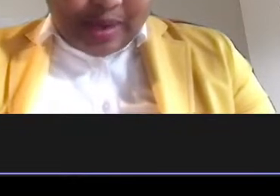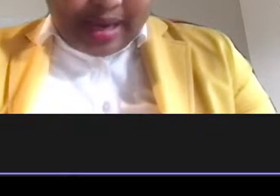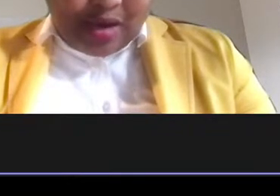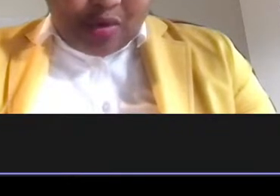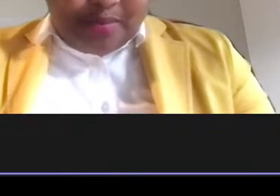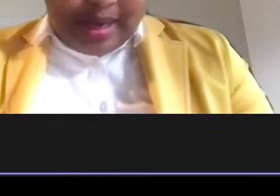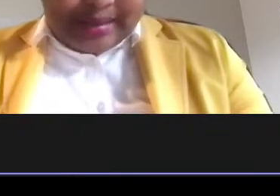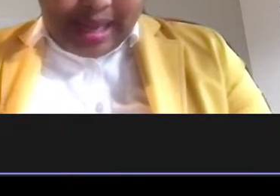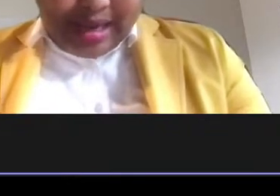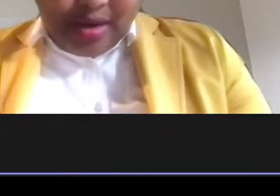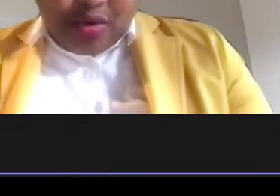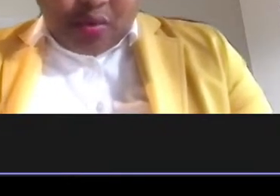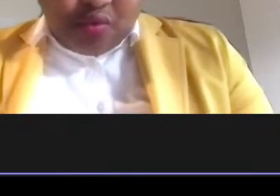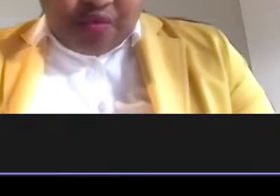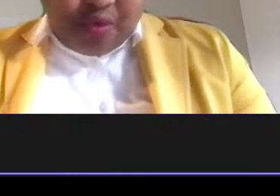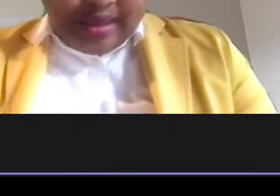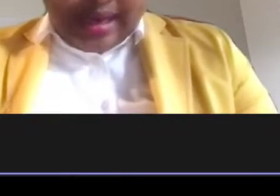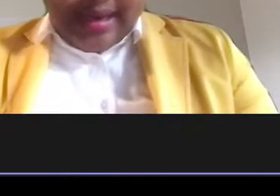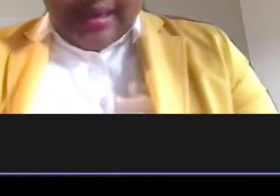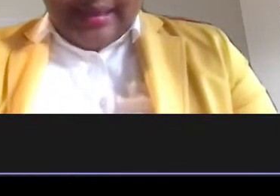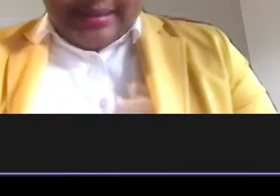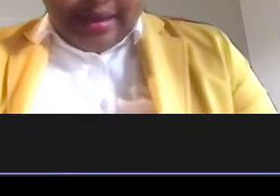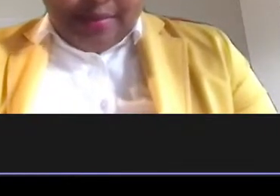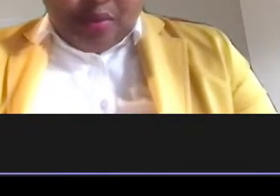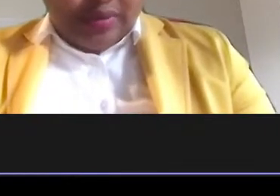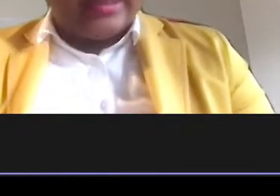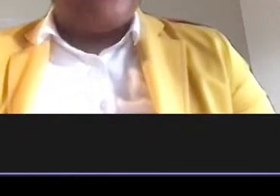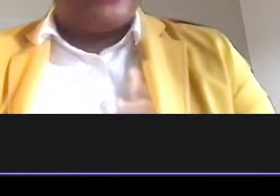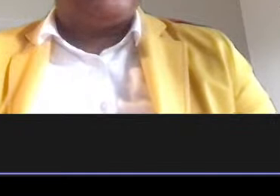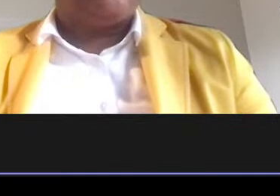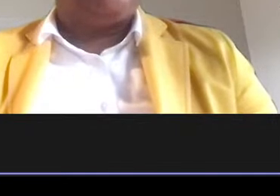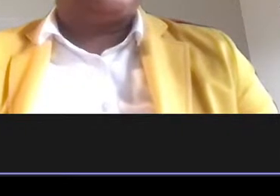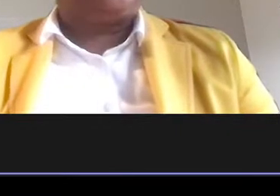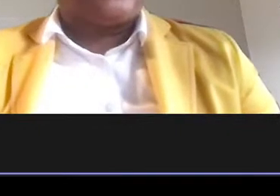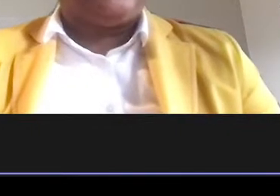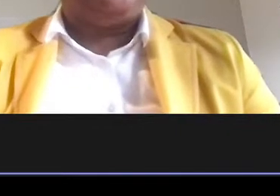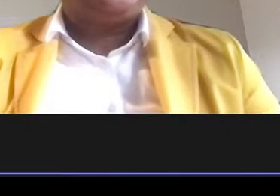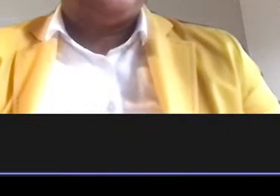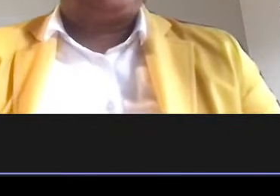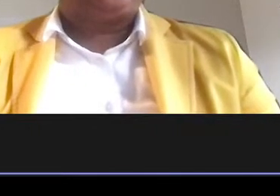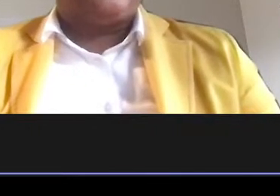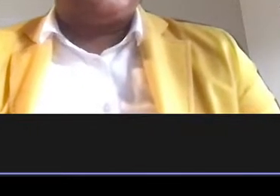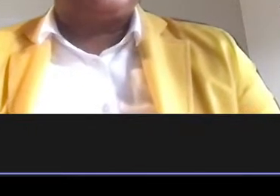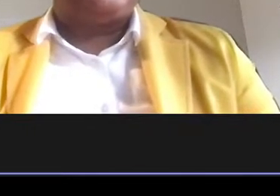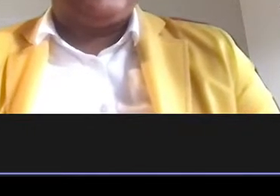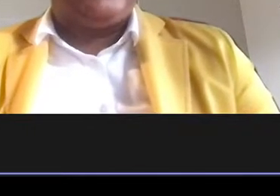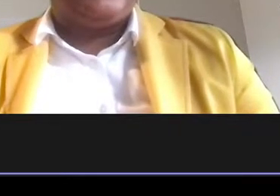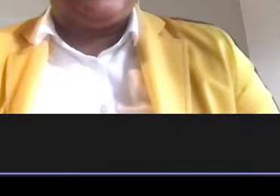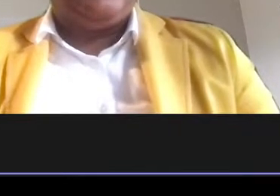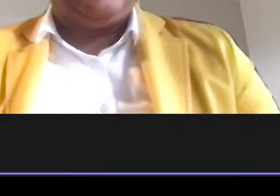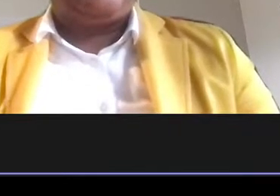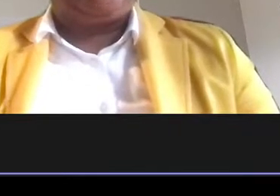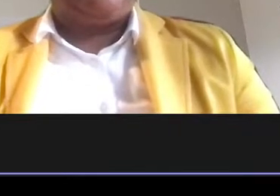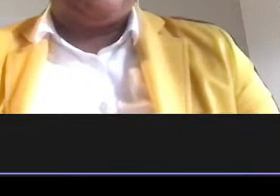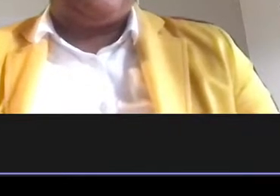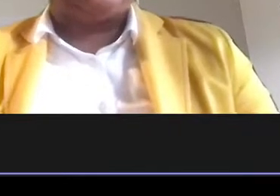Sisebenzisa umasipala ombaxa ukufunda izimo zabanye omasipala. Sithole